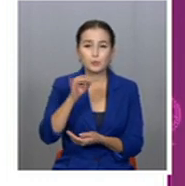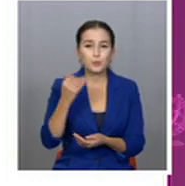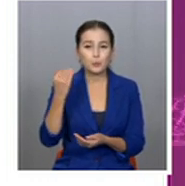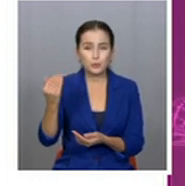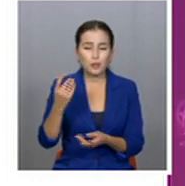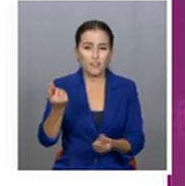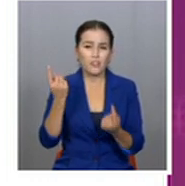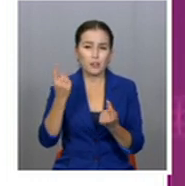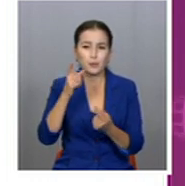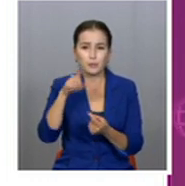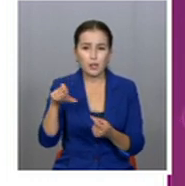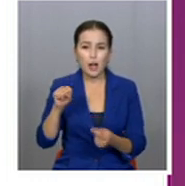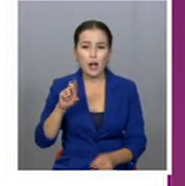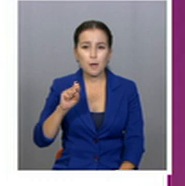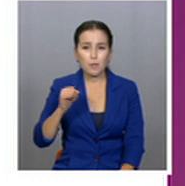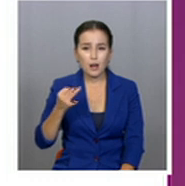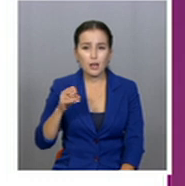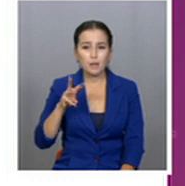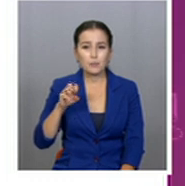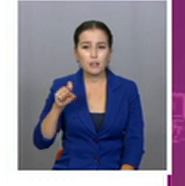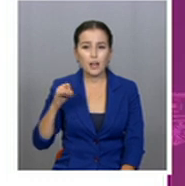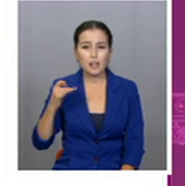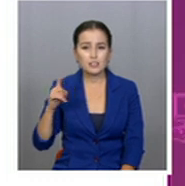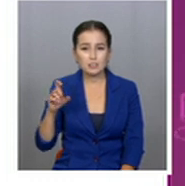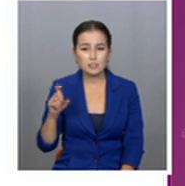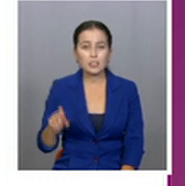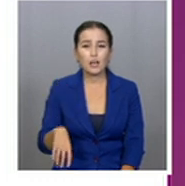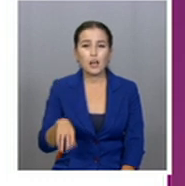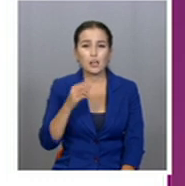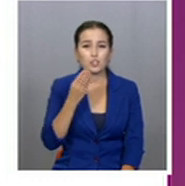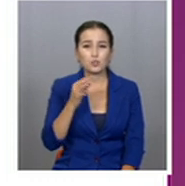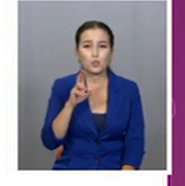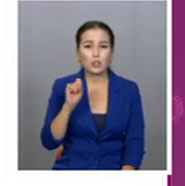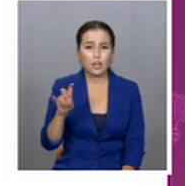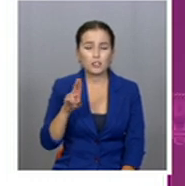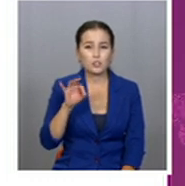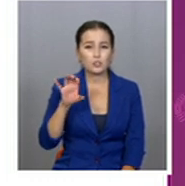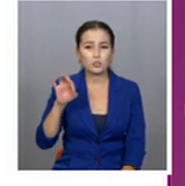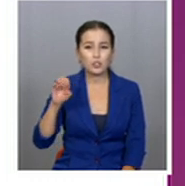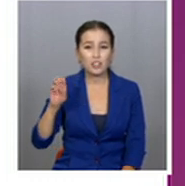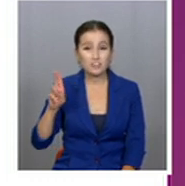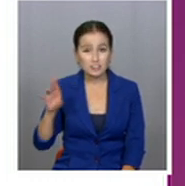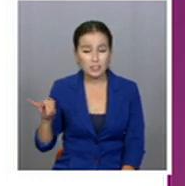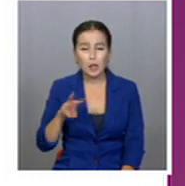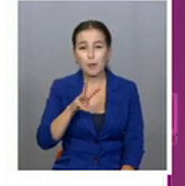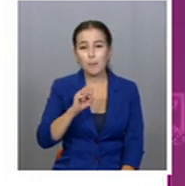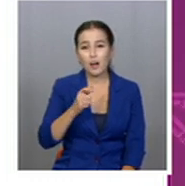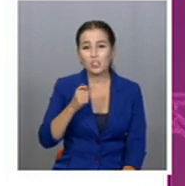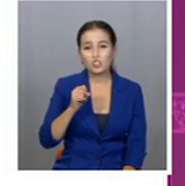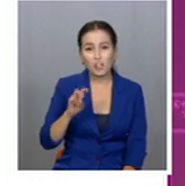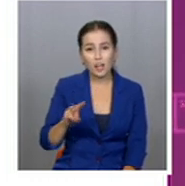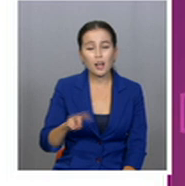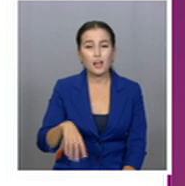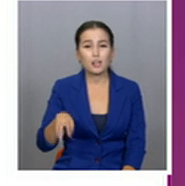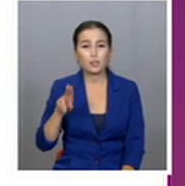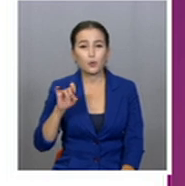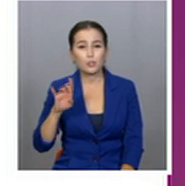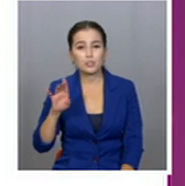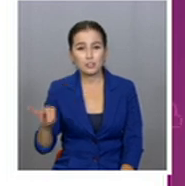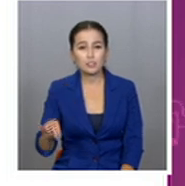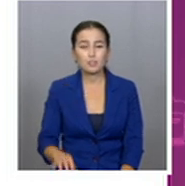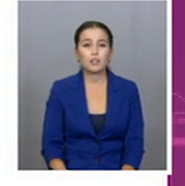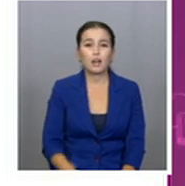ұлылар Абай мен Михаэлис, Шоқан мен Достоевский, Мағжан мен Максим Горький, Мұхтар Әуезов пен Қаныш